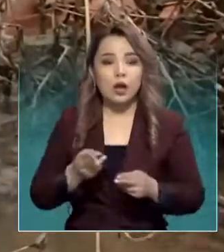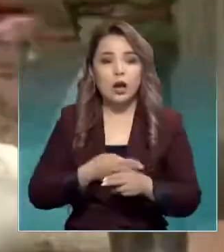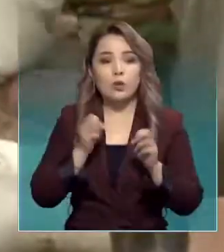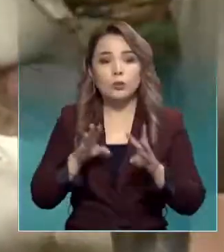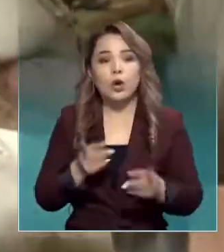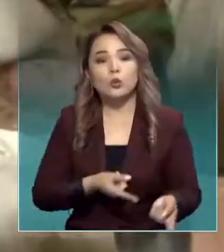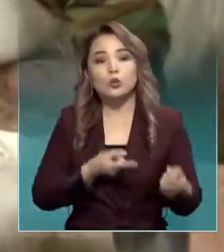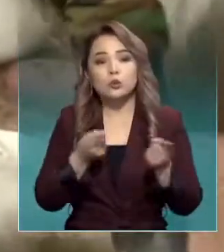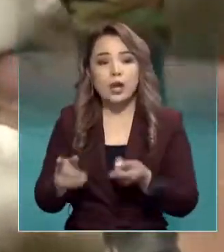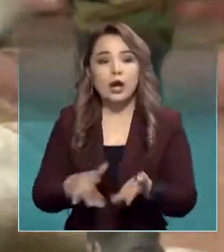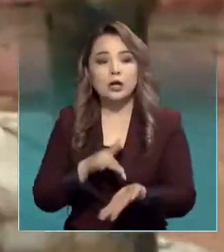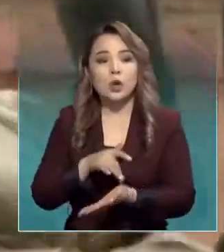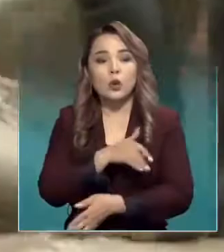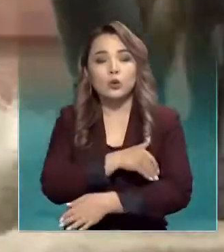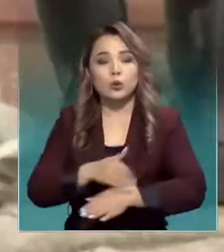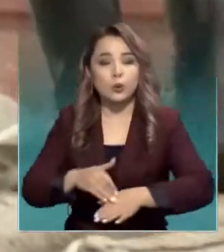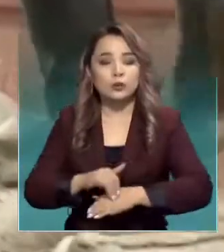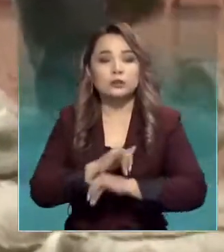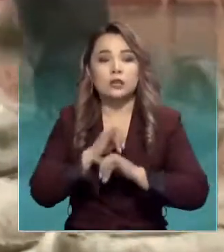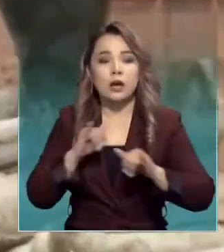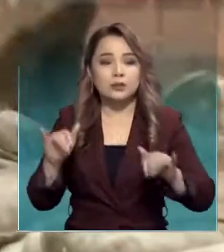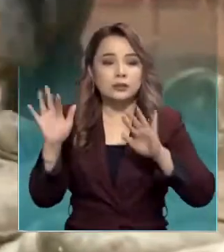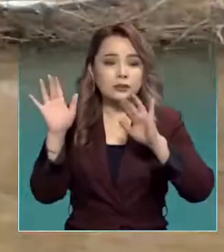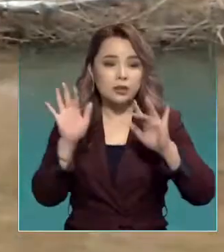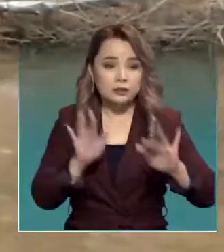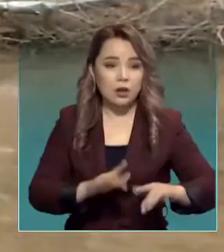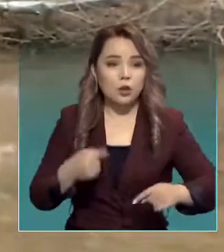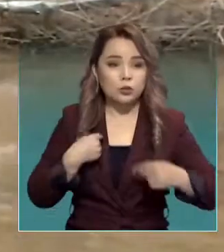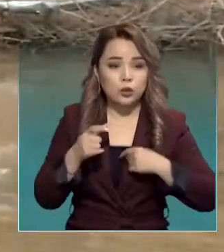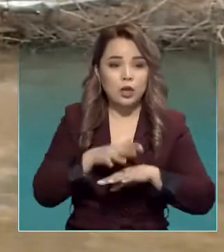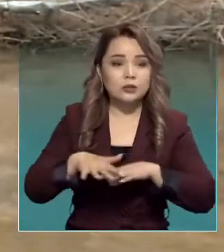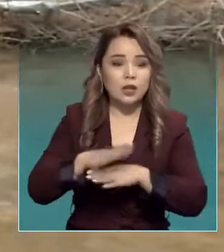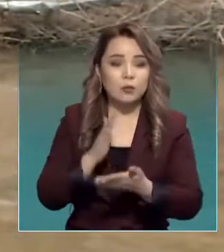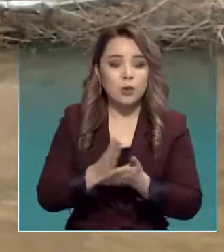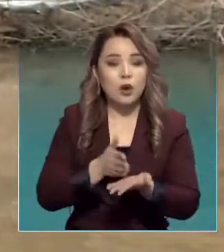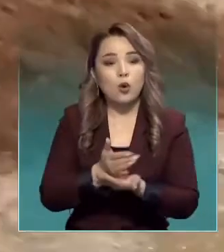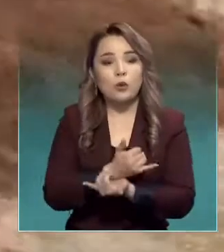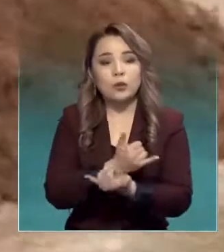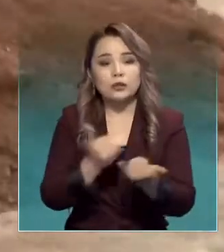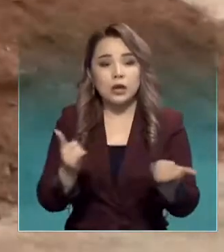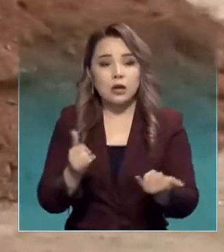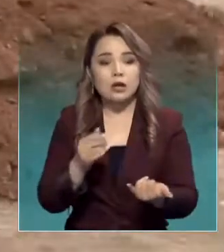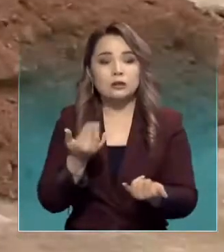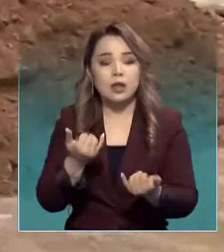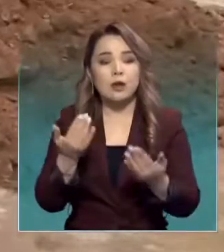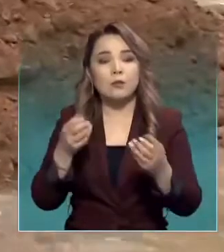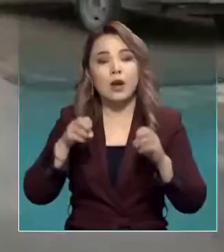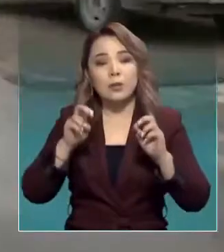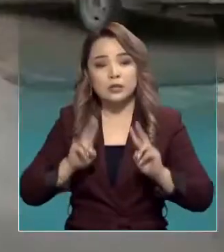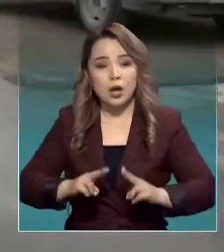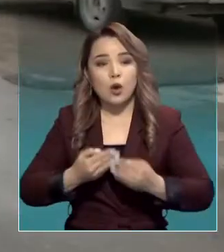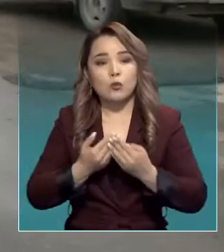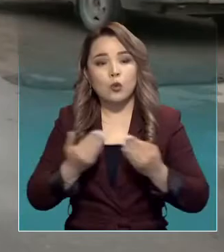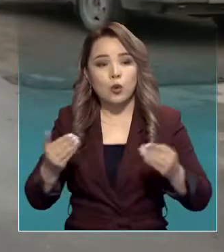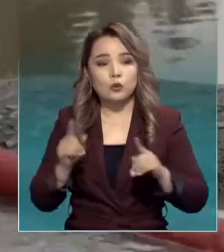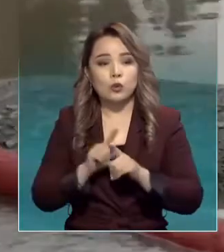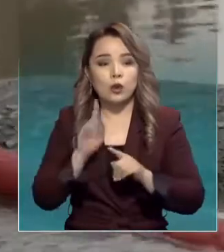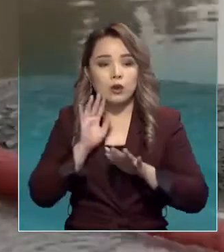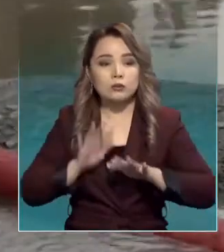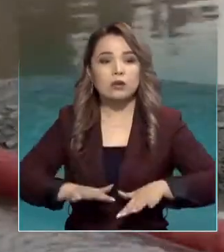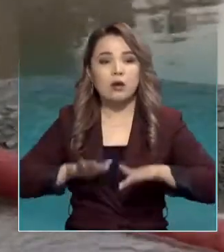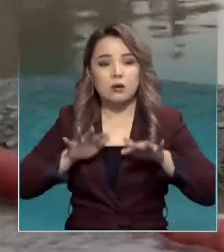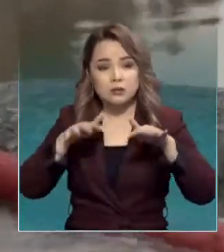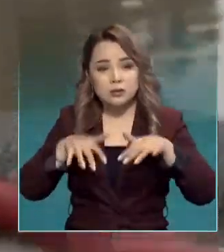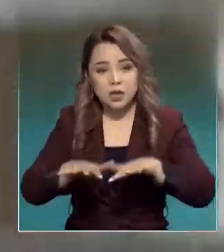көшірілді. Қала көшелеріне жайылған қар суы тұрғындарды әбігерге салды. Себебі коммуналдық қызмет мамандары бөгет салғанмен ағын су бұзып өтіп,